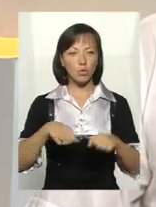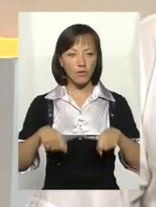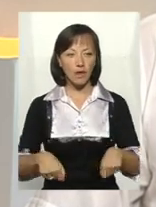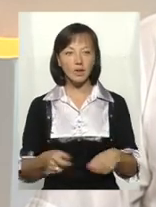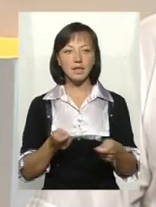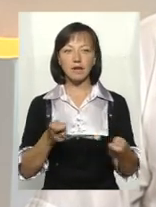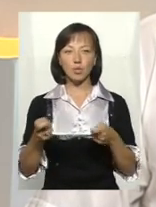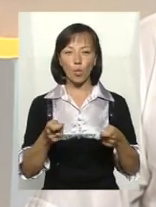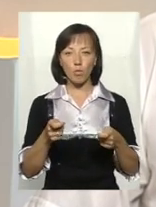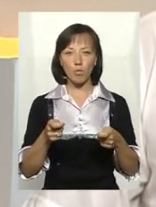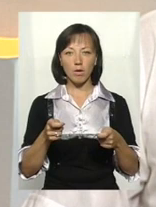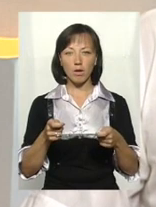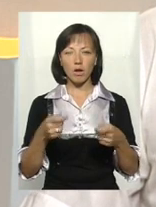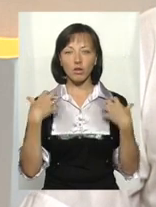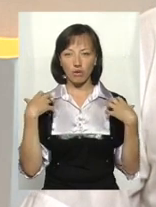з керівником управління.